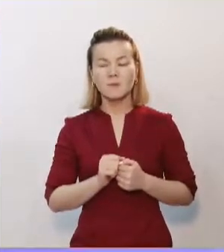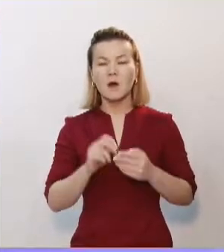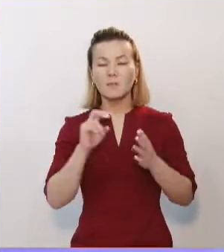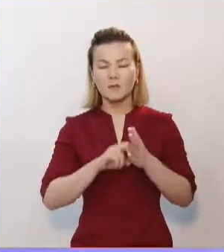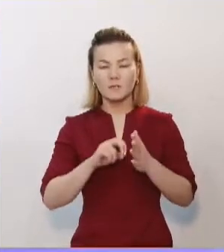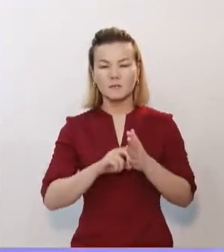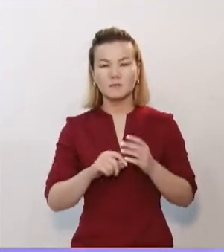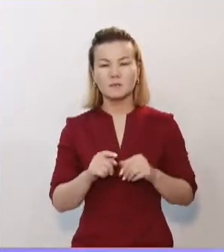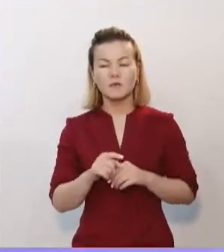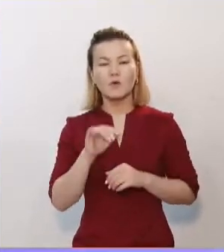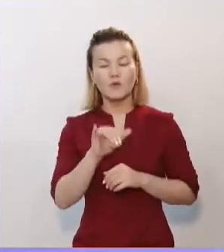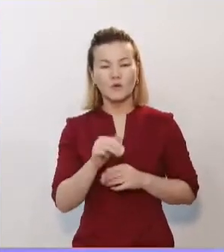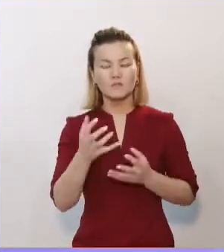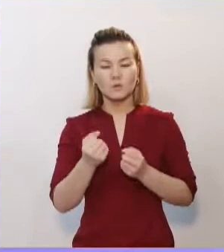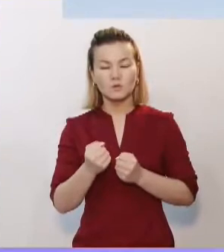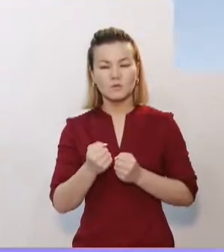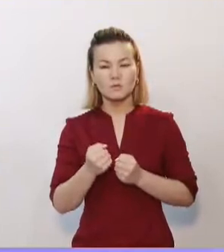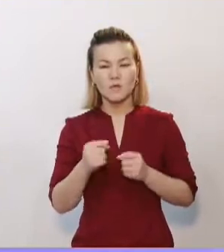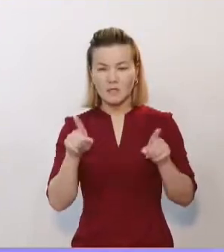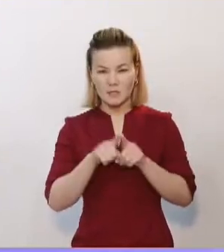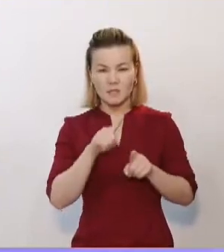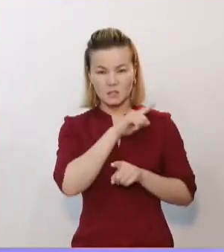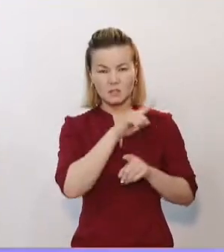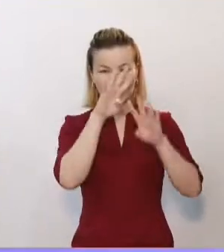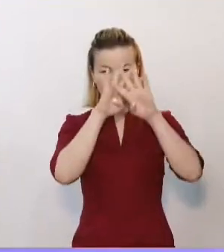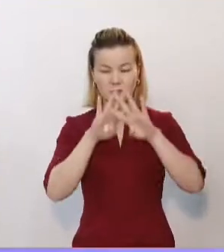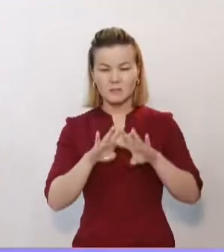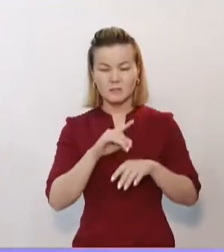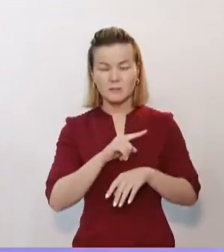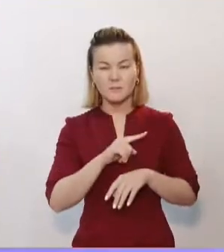Проверьте, у вас получилась такая же таблица?